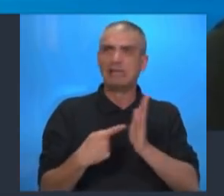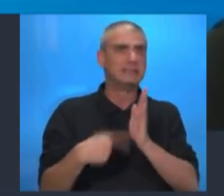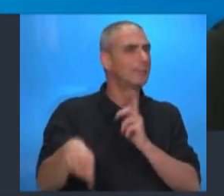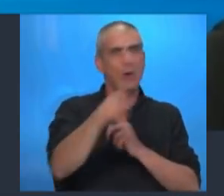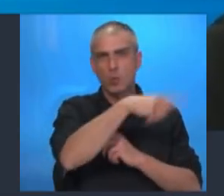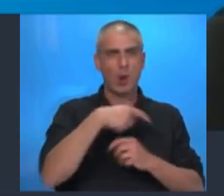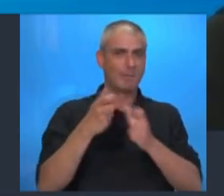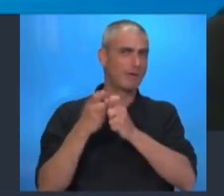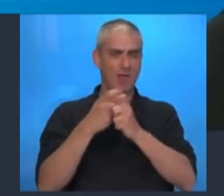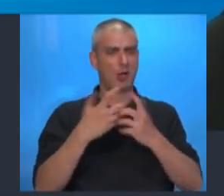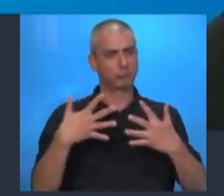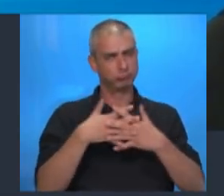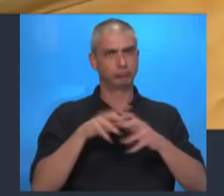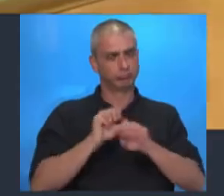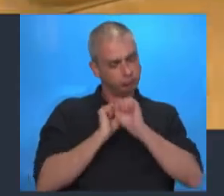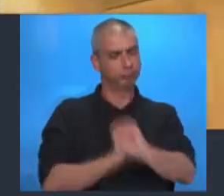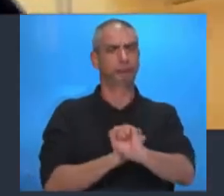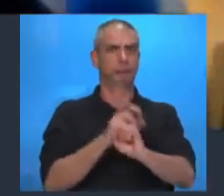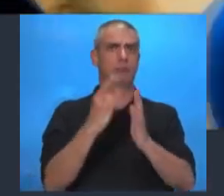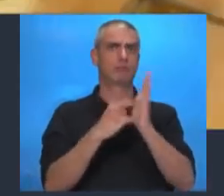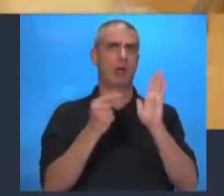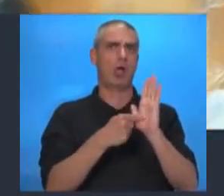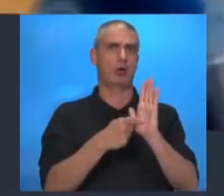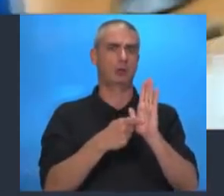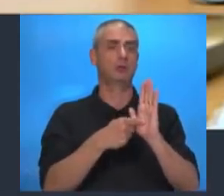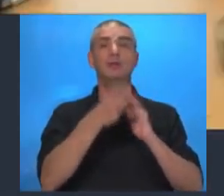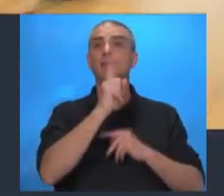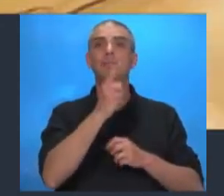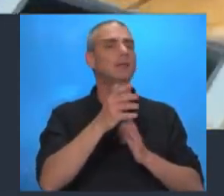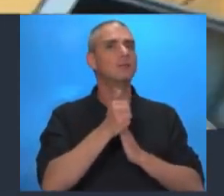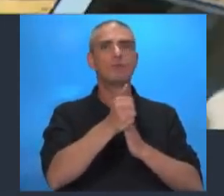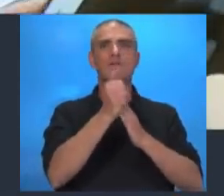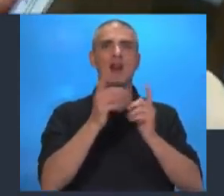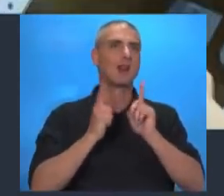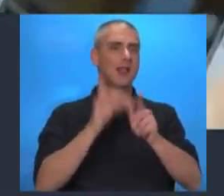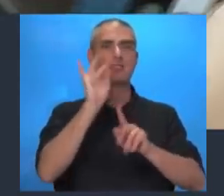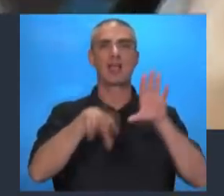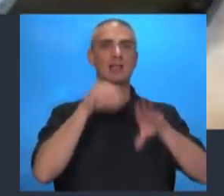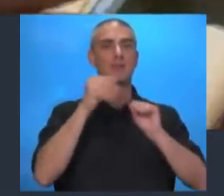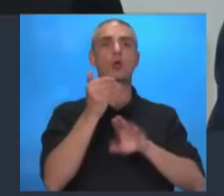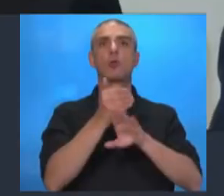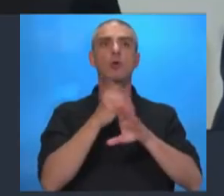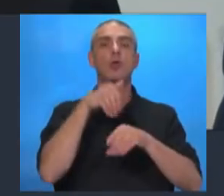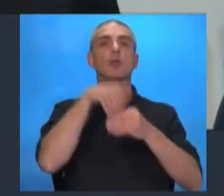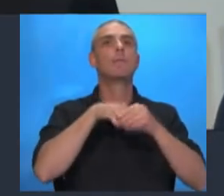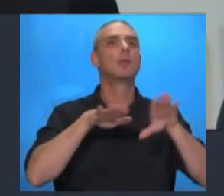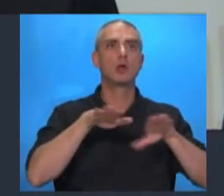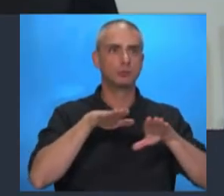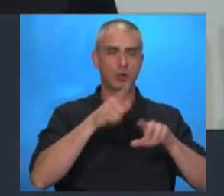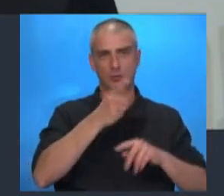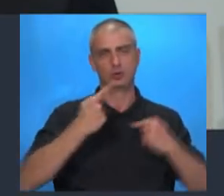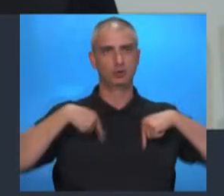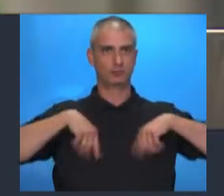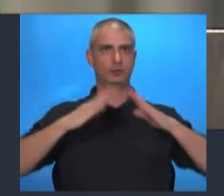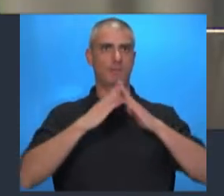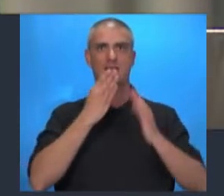לא תתכנס סביבו. מי שמובילים את המלחמה נגד ההליכה לבחירות מוקדמות בתוך הממשלה הם יושב ראש הבית היהודי